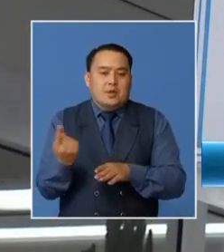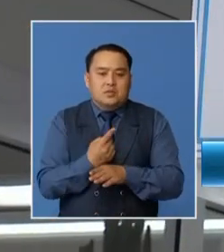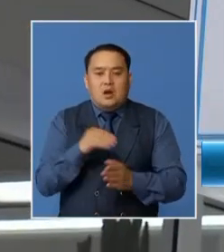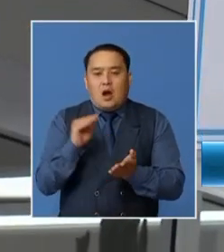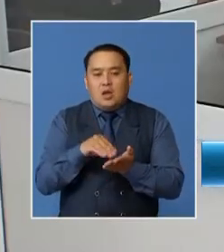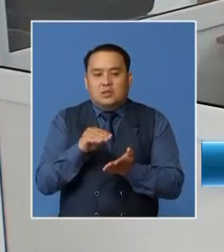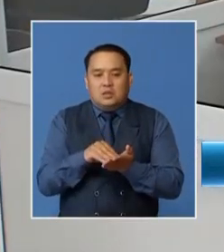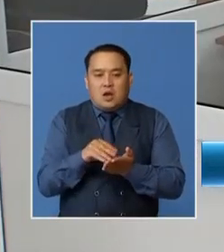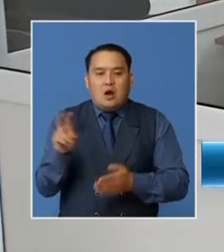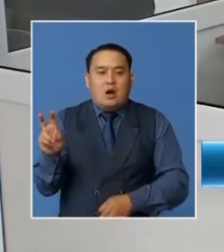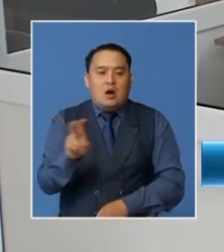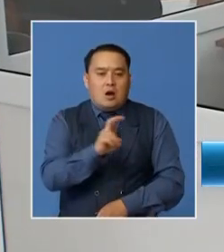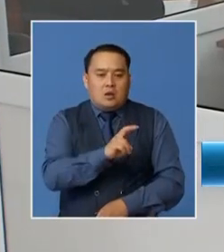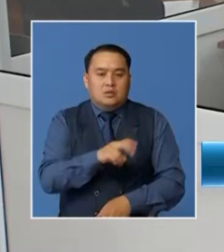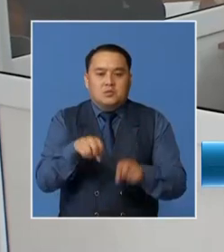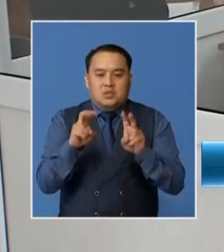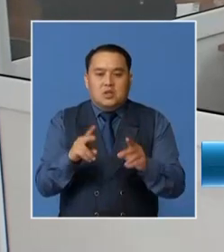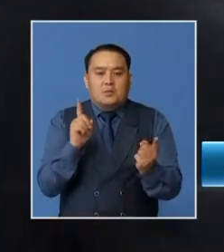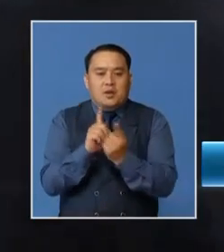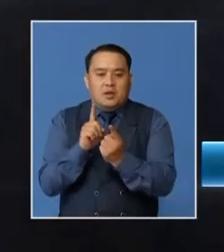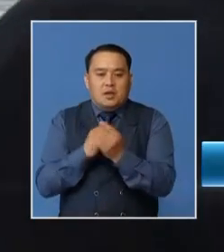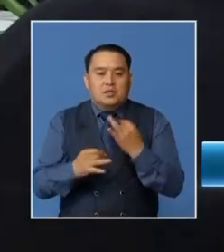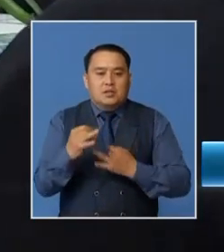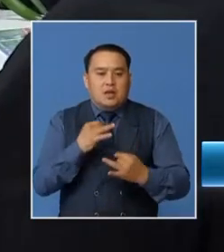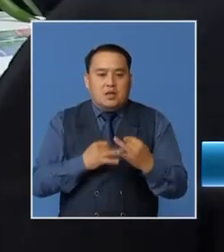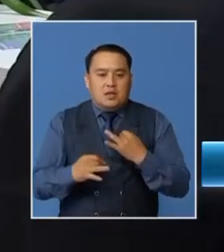бағалады. Ішін аралап көріп, мамандармен де тілдесті.